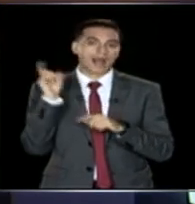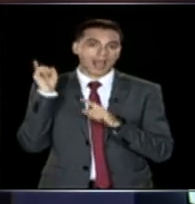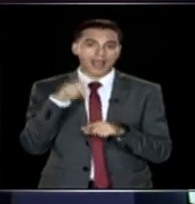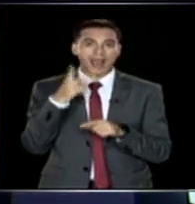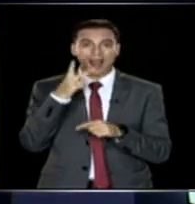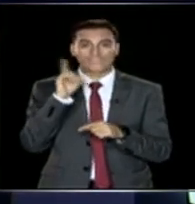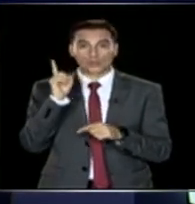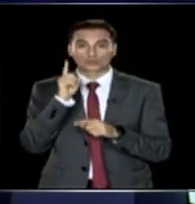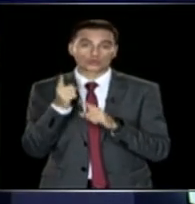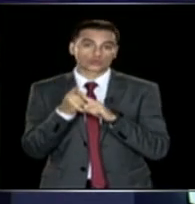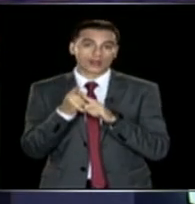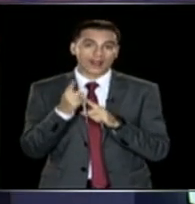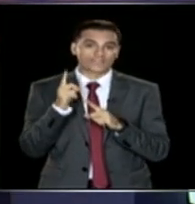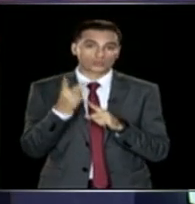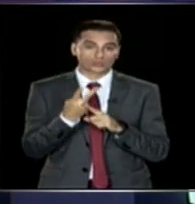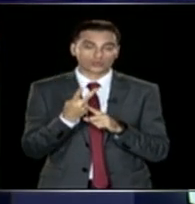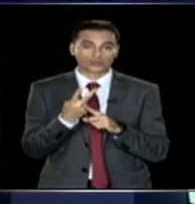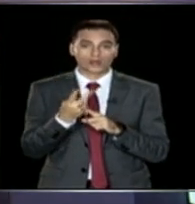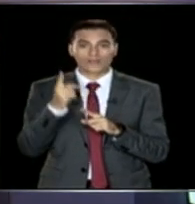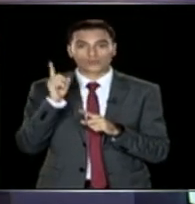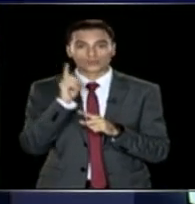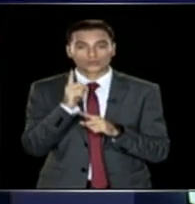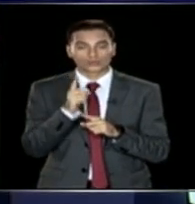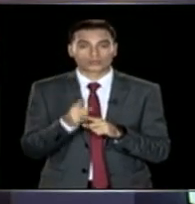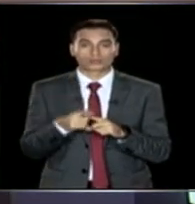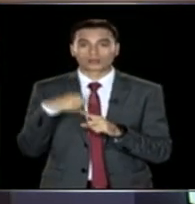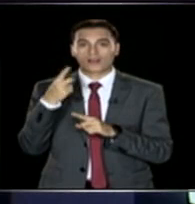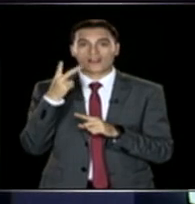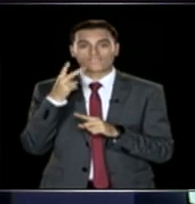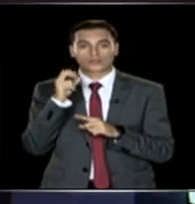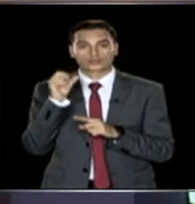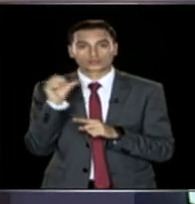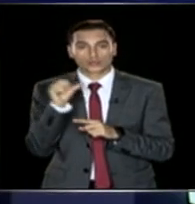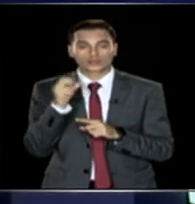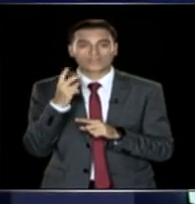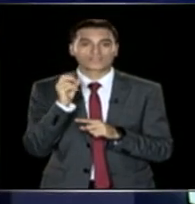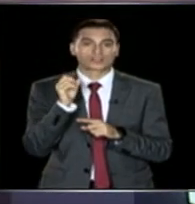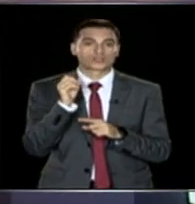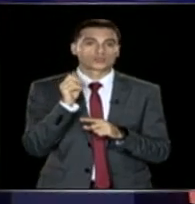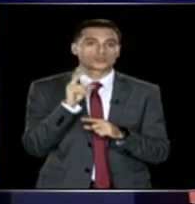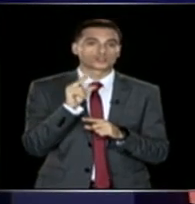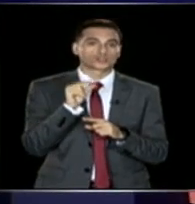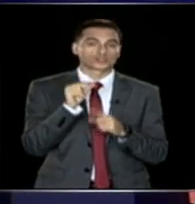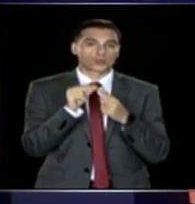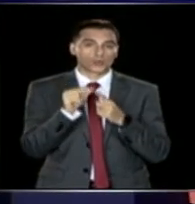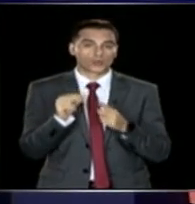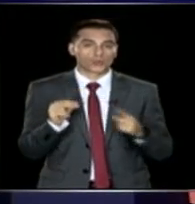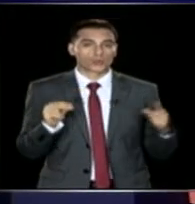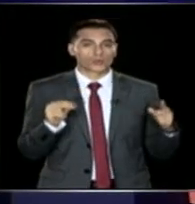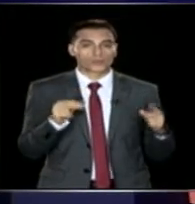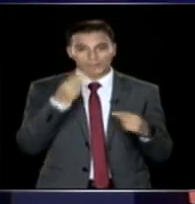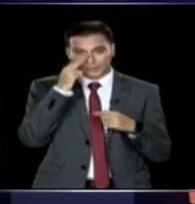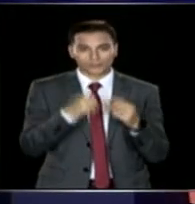موسم 2011-2012 لموسم 2019-2020.